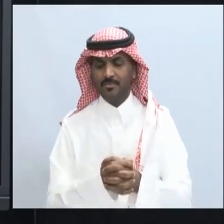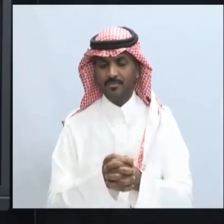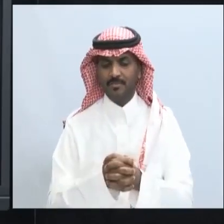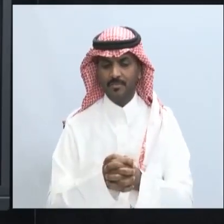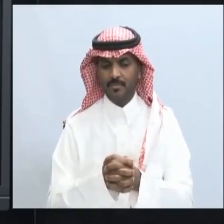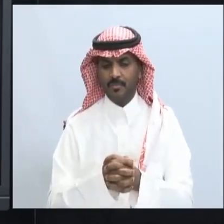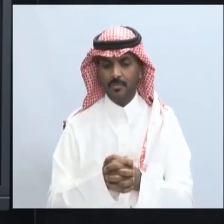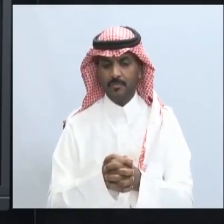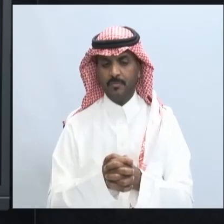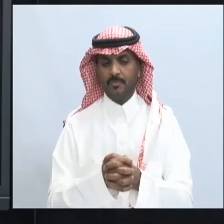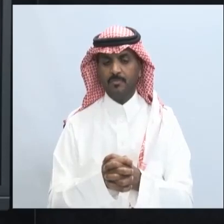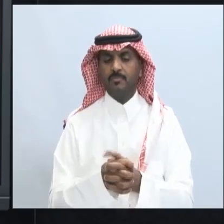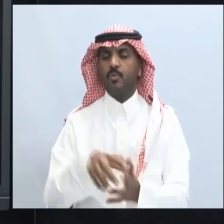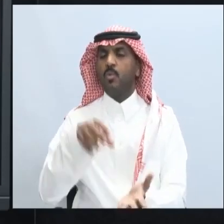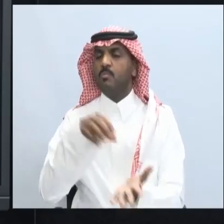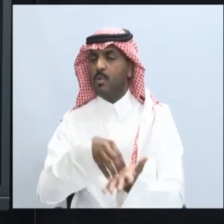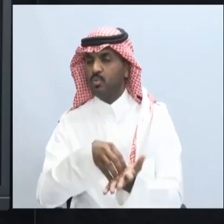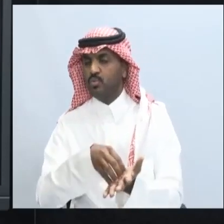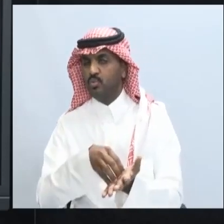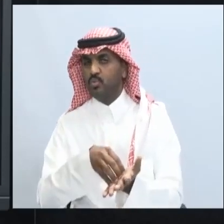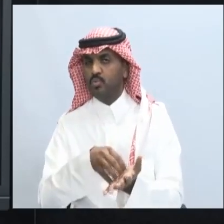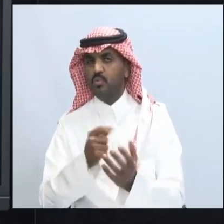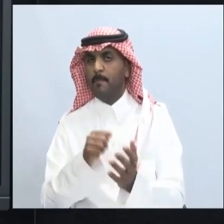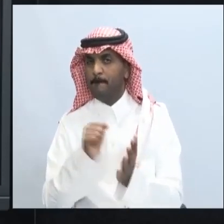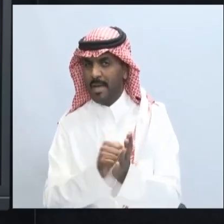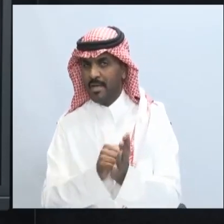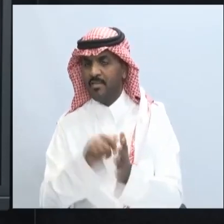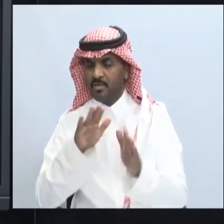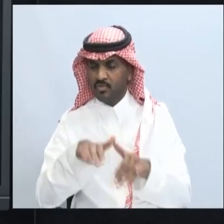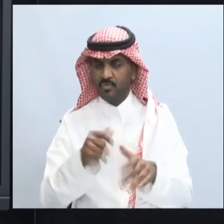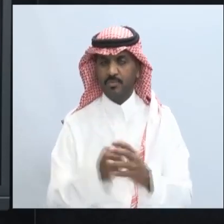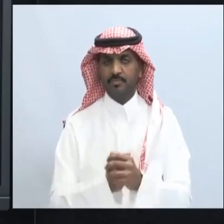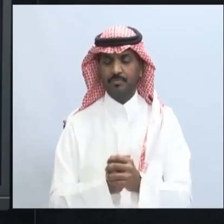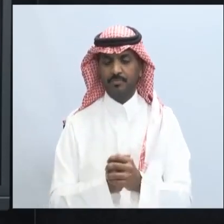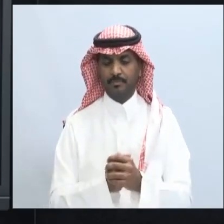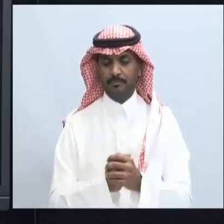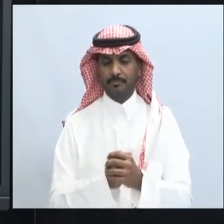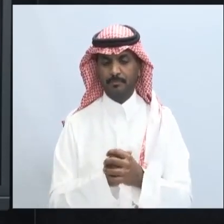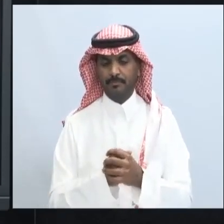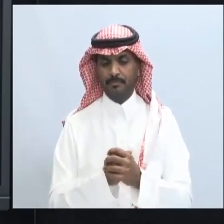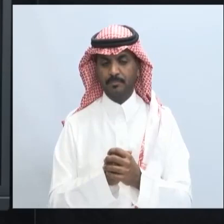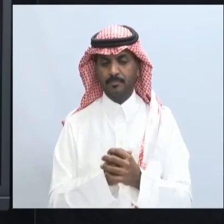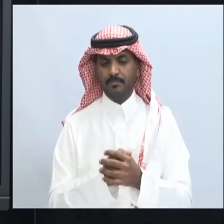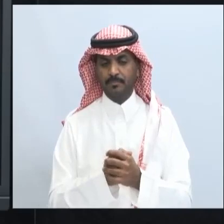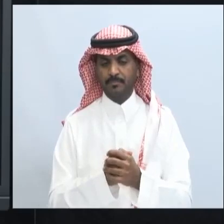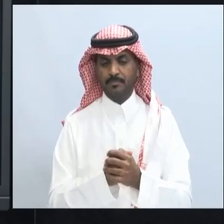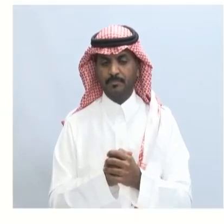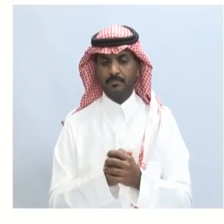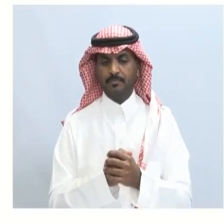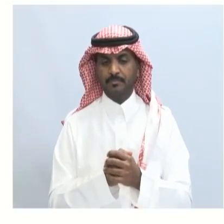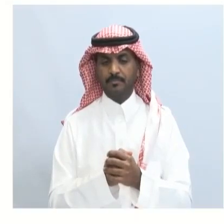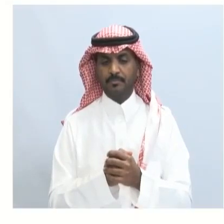عاده فاذا الموطن هو المكان الذي يسكن فيه عاده الذي يسكن فيه يقيم